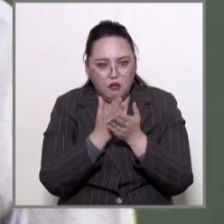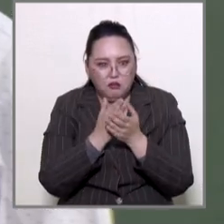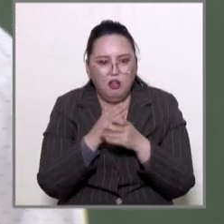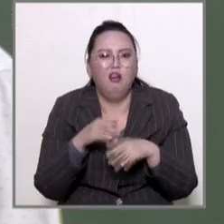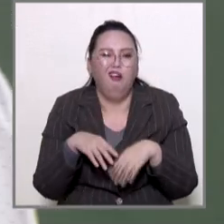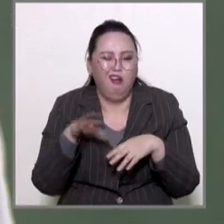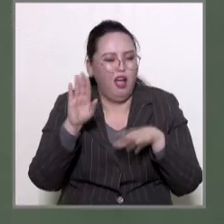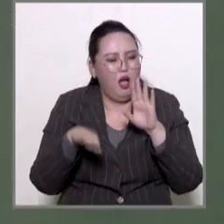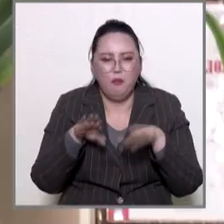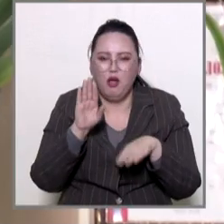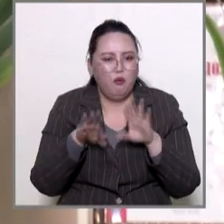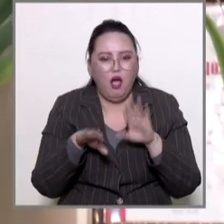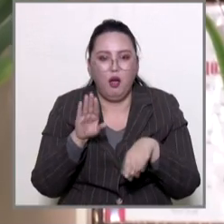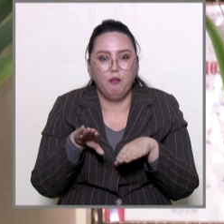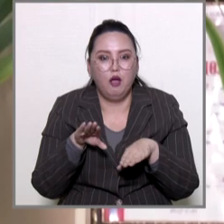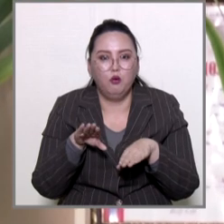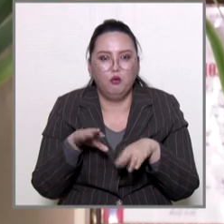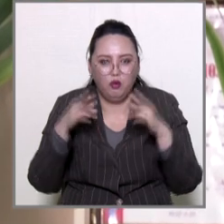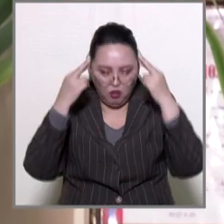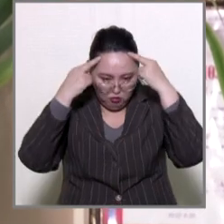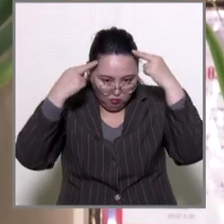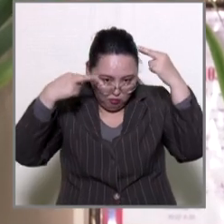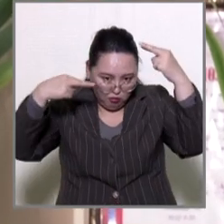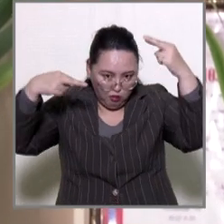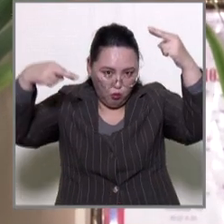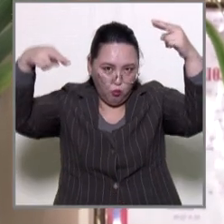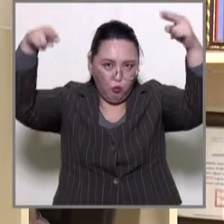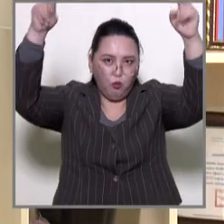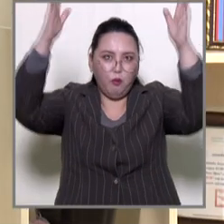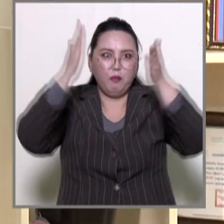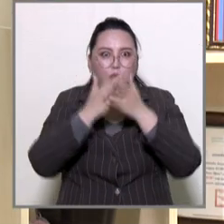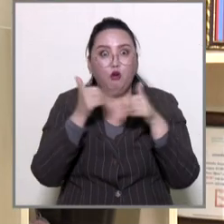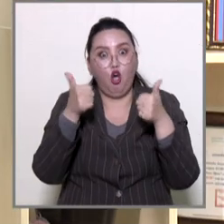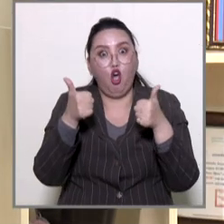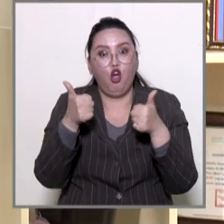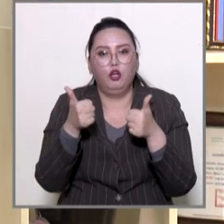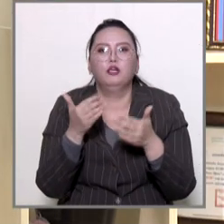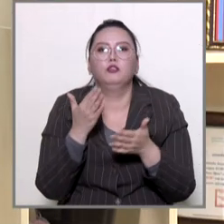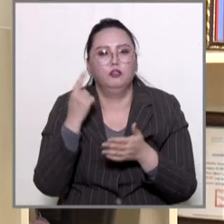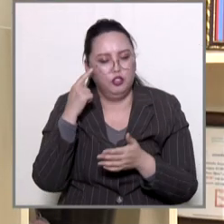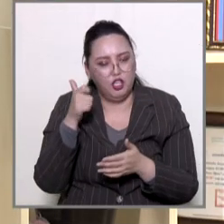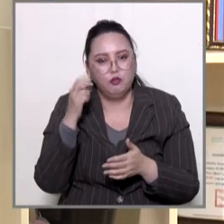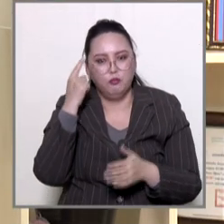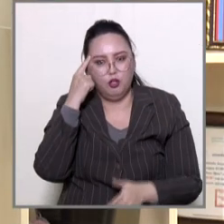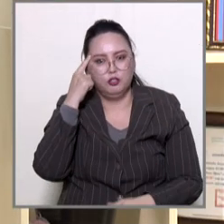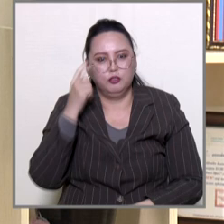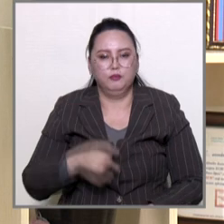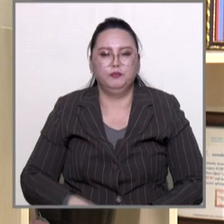хэмээн бодох болжээ. За хүүхдүүдээ та нар зохиолын үйл явдлыг